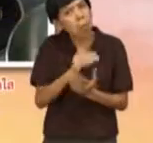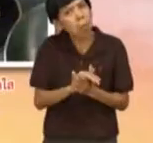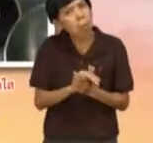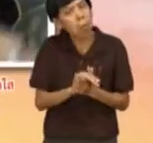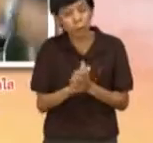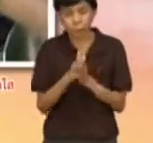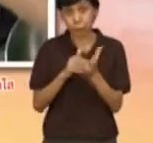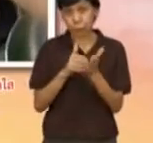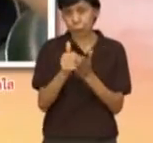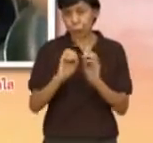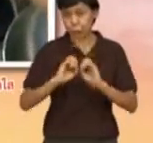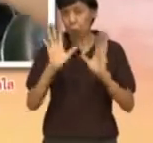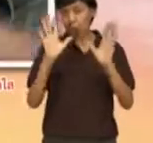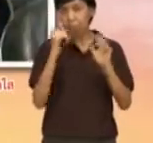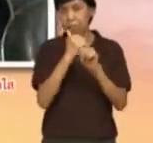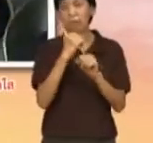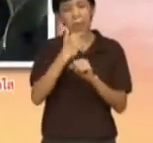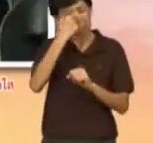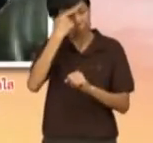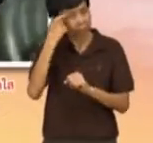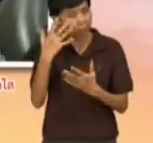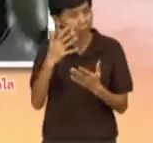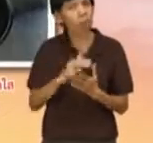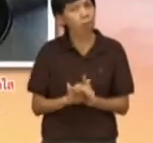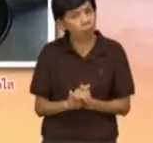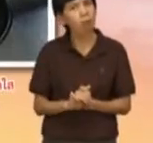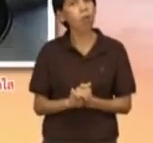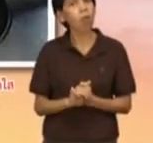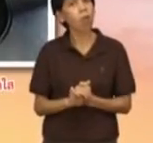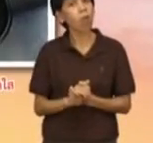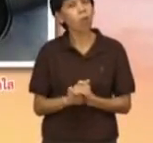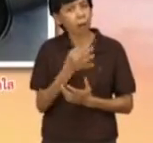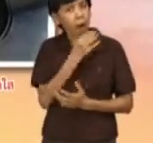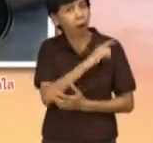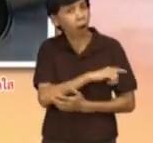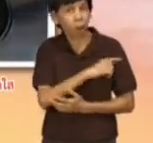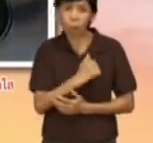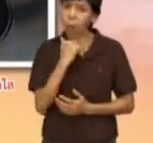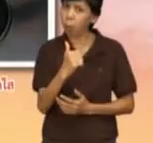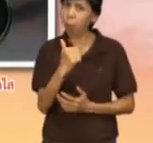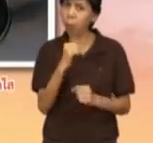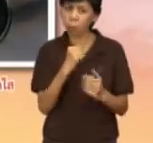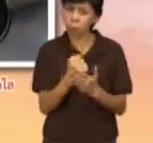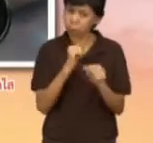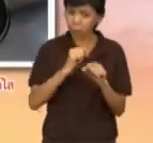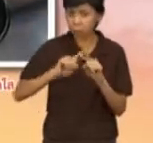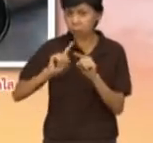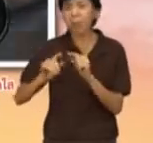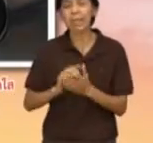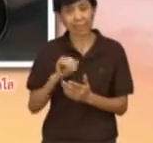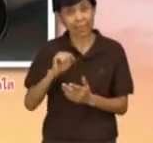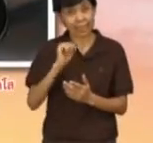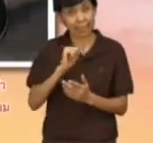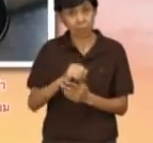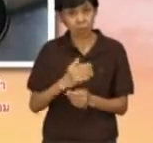สีสดใสมันจะได้ไม่ดำ ค่ะเกลือนี่เรียกว่าอยู่ในทุกๆขั้นตอนเลยนะ ใช่พอครูใส่ไปปั๊บรีบ